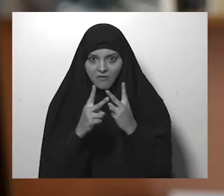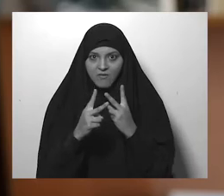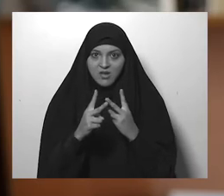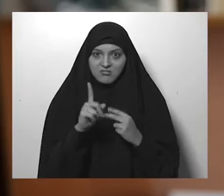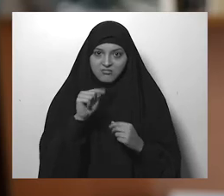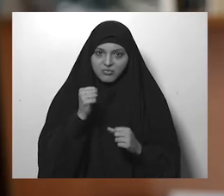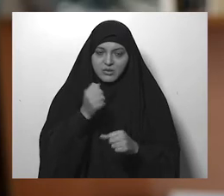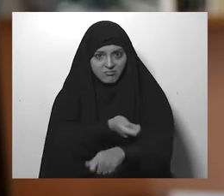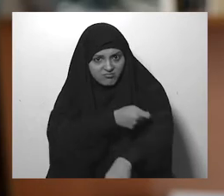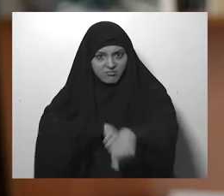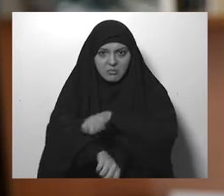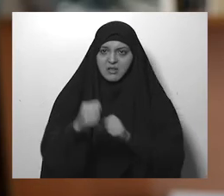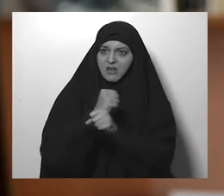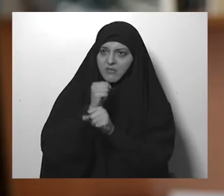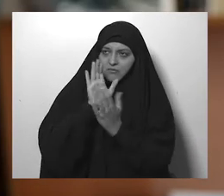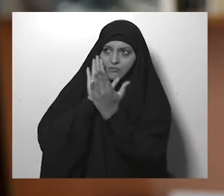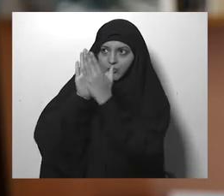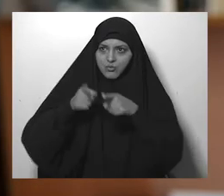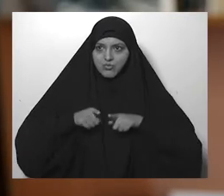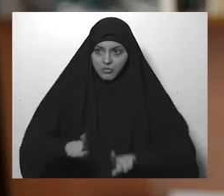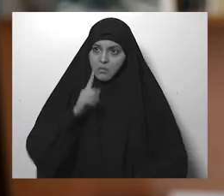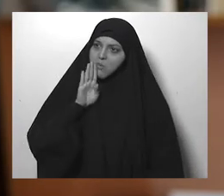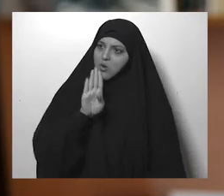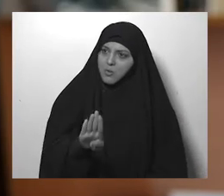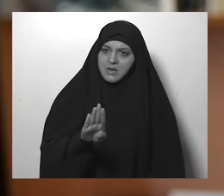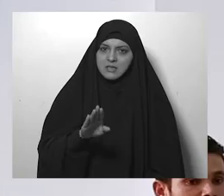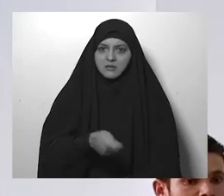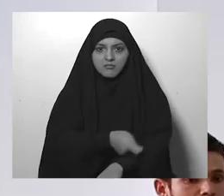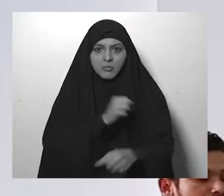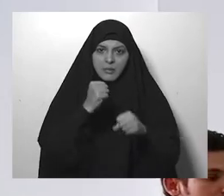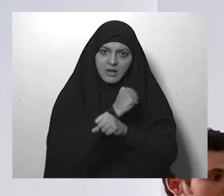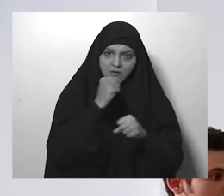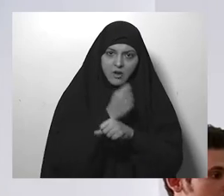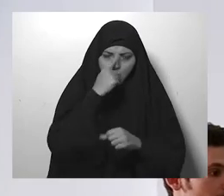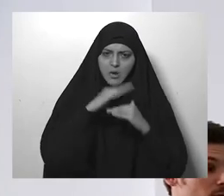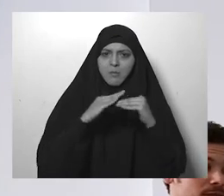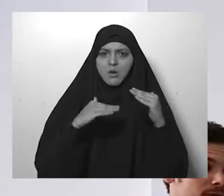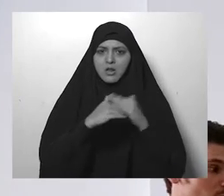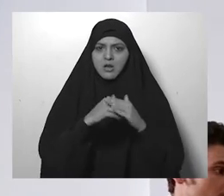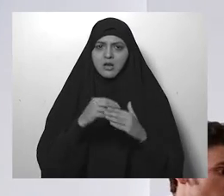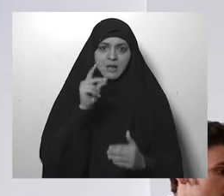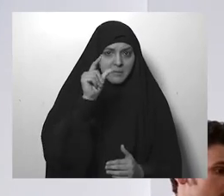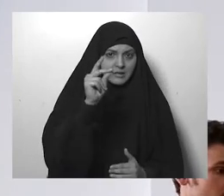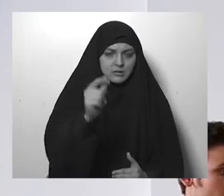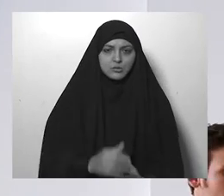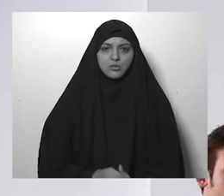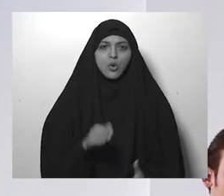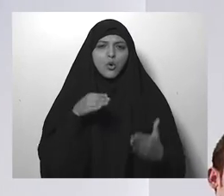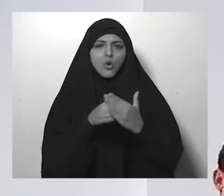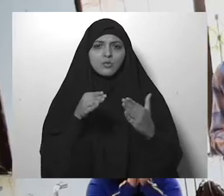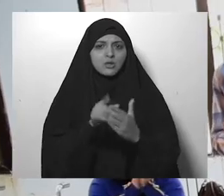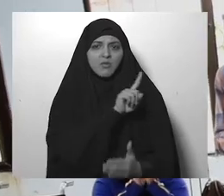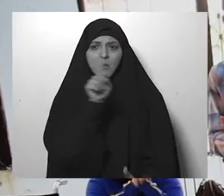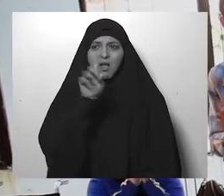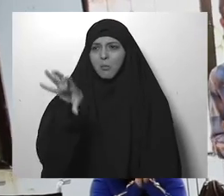obtenir des autorités publiques des promesses et un engagement pour améliorer leurs prestations l'objectif n'est pas de